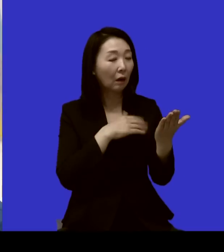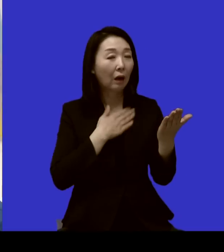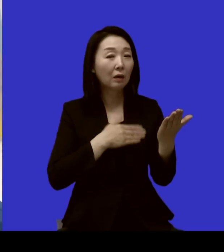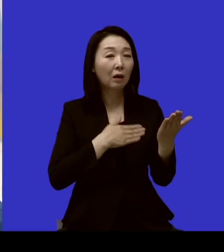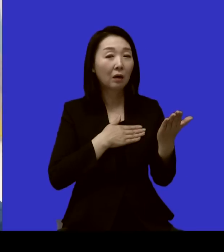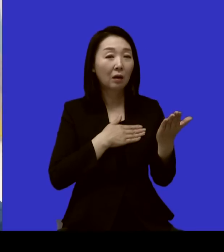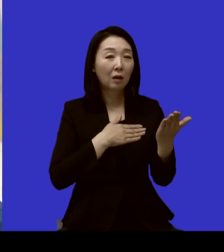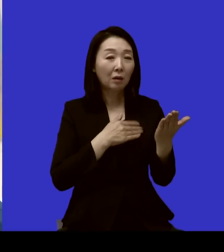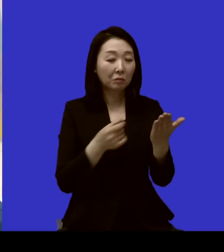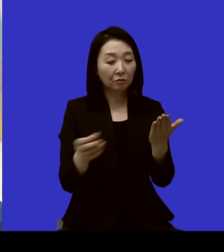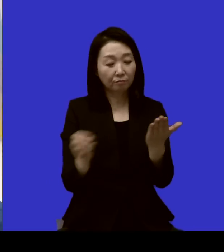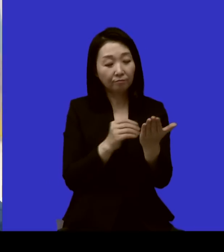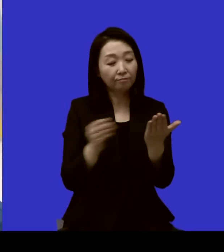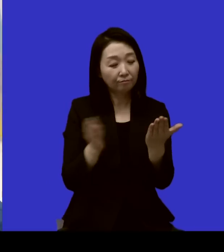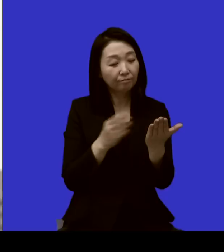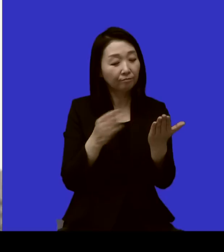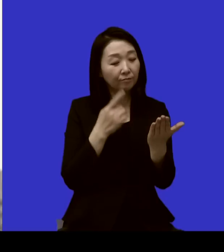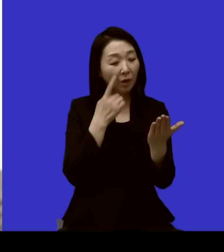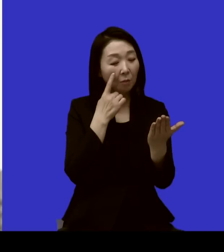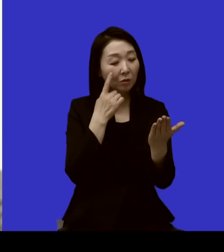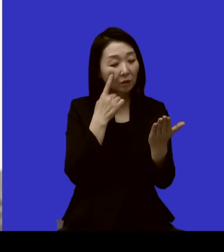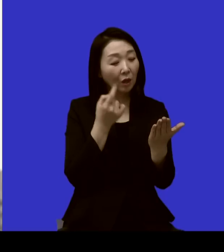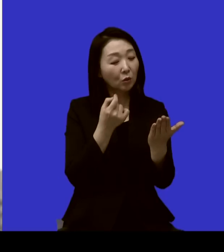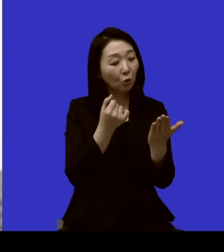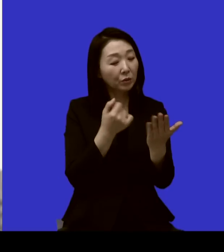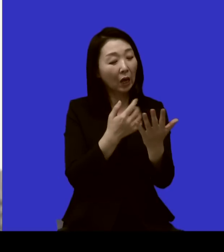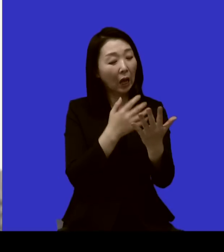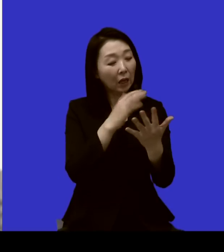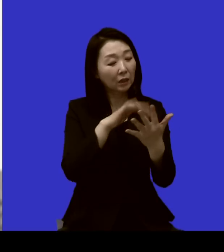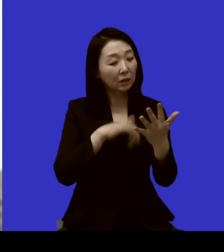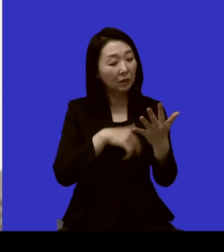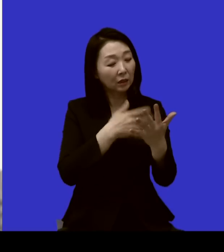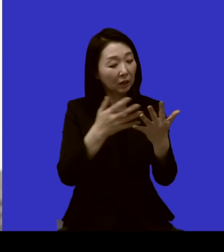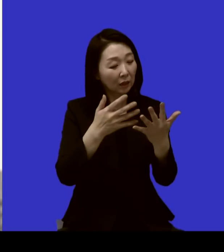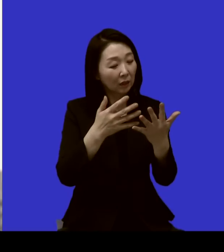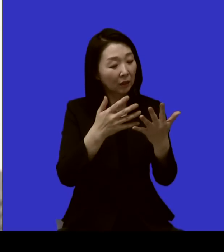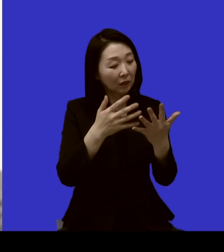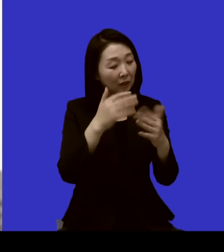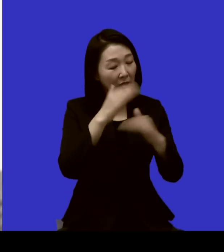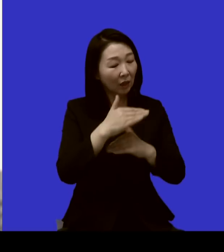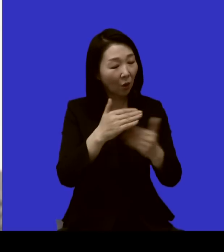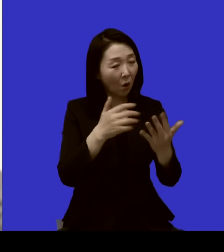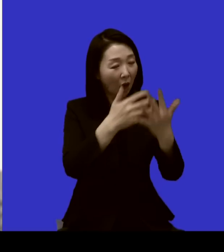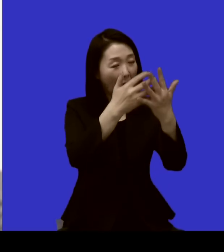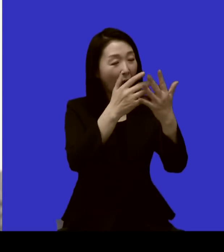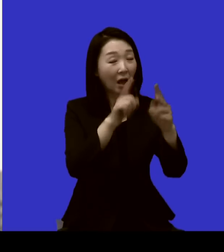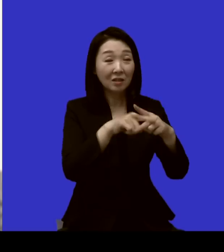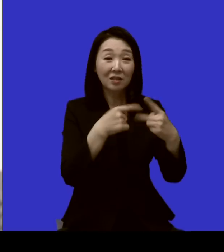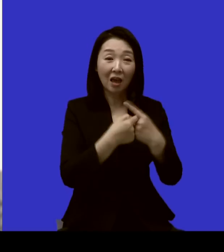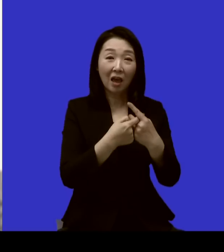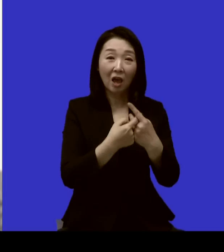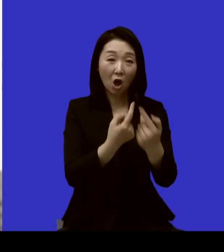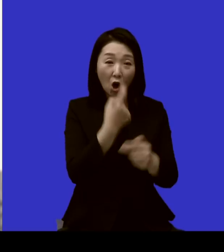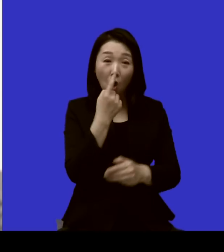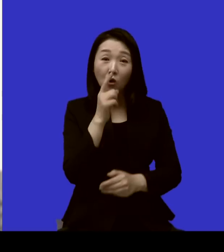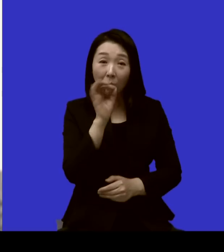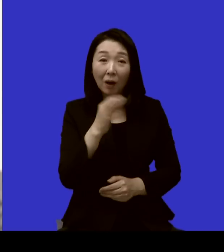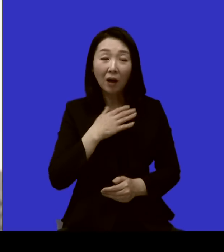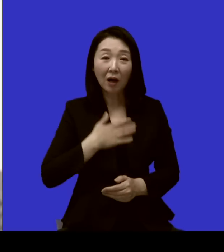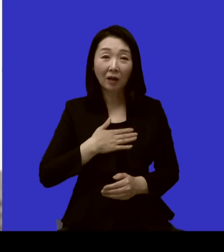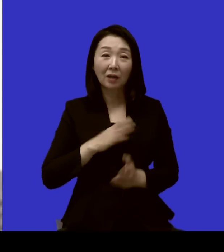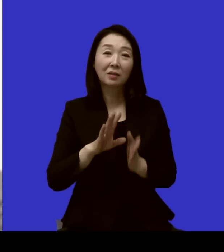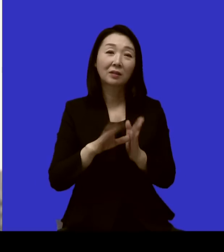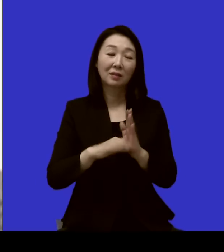계속 규칙적으로 책장을 넘기니까 조금씩 이제 내용이 이해가 되고 언어가 저한테 습득이 되고 그러니까 그때